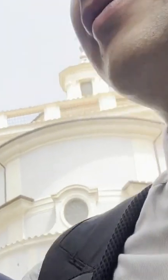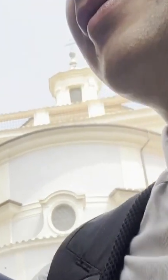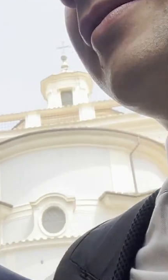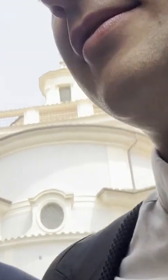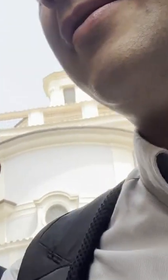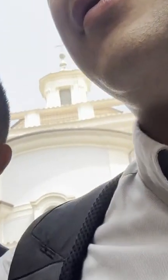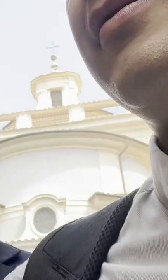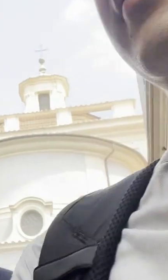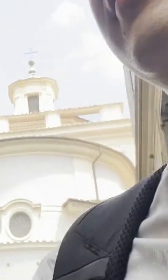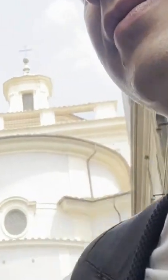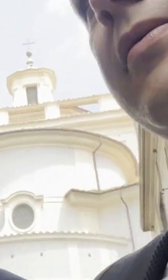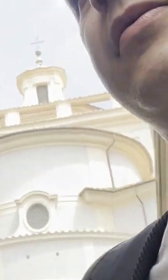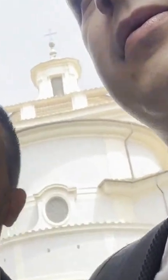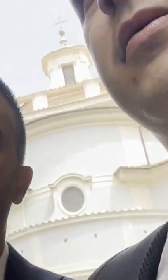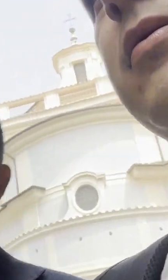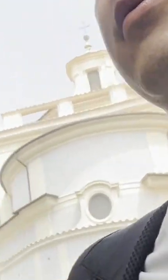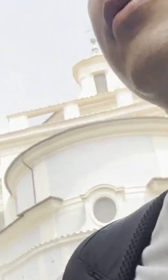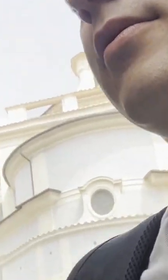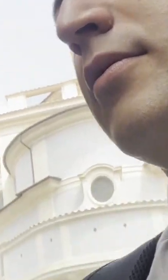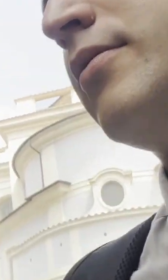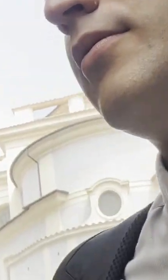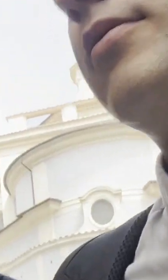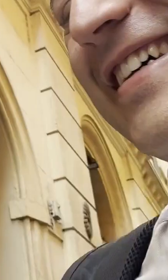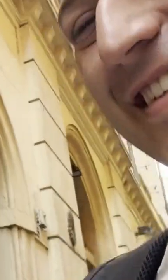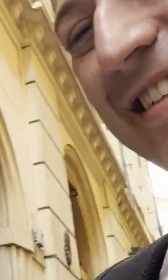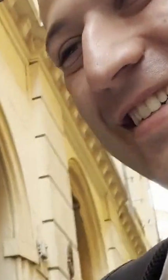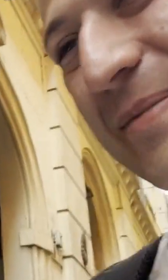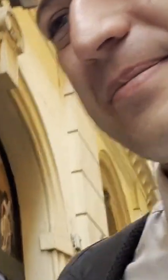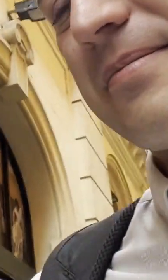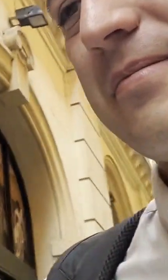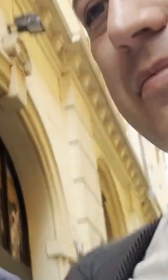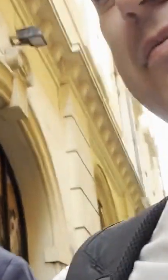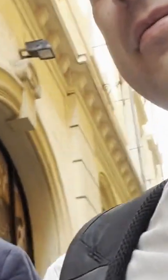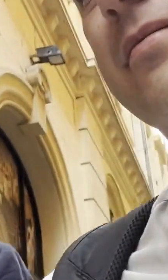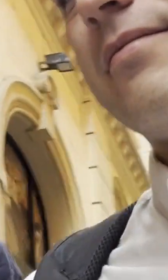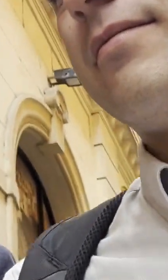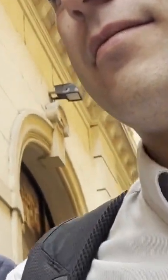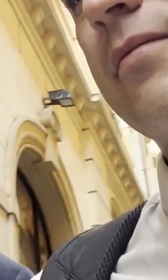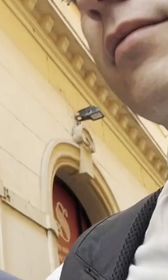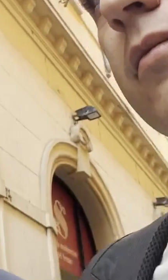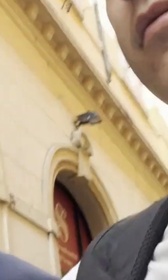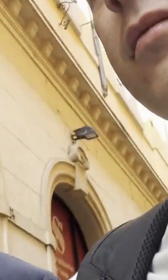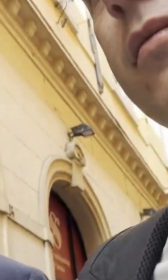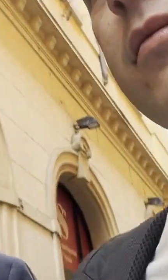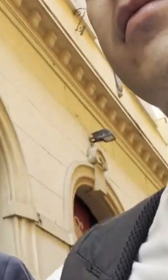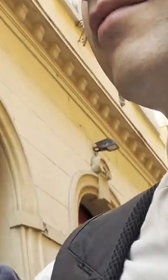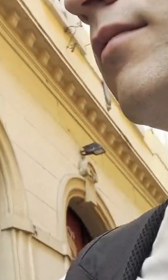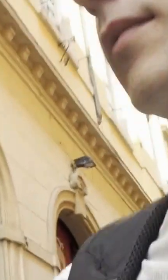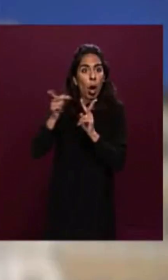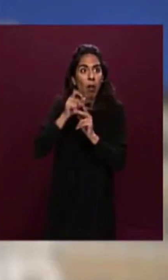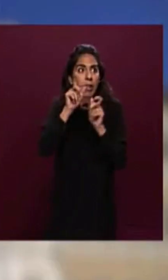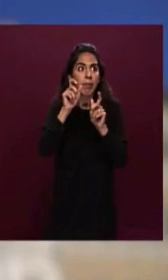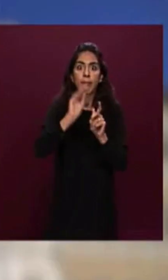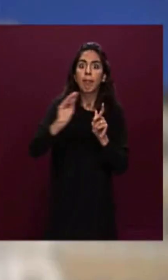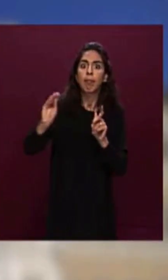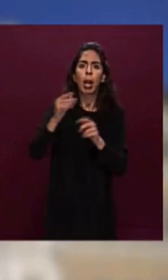Sono tutti slogan che denotano in realtà una grande debolezza, una retorica nazionalista, ma che in realtà credibilmente c'era ben poco.